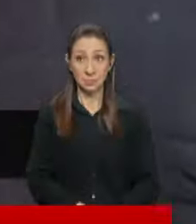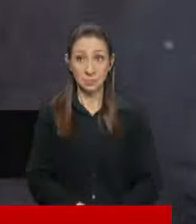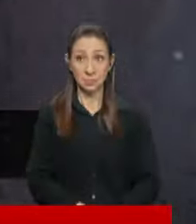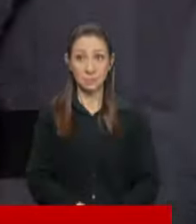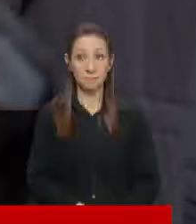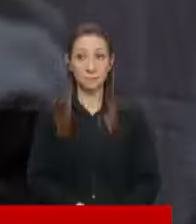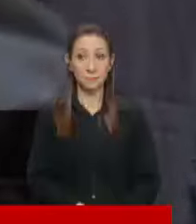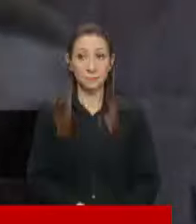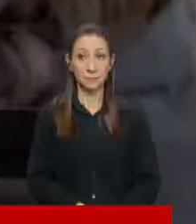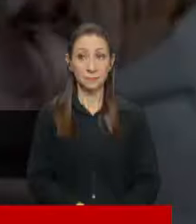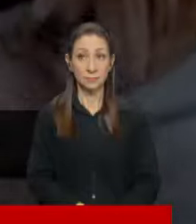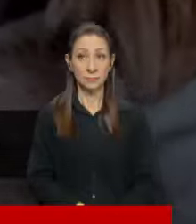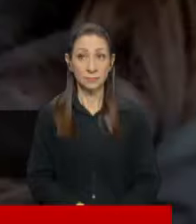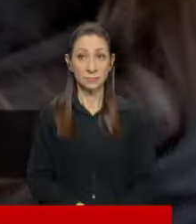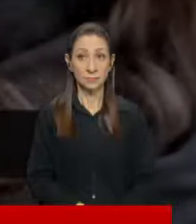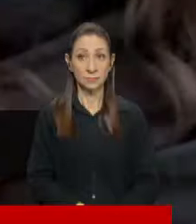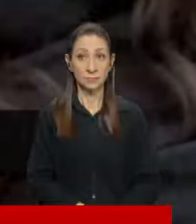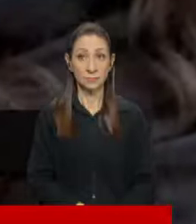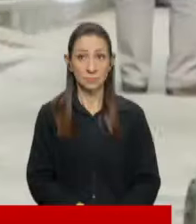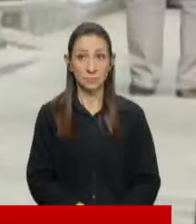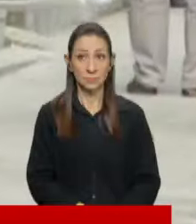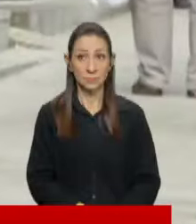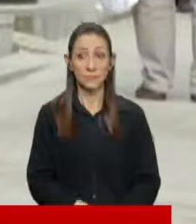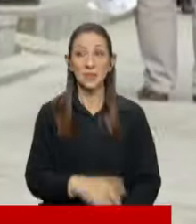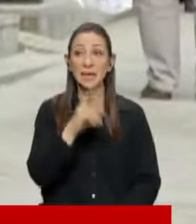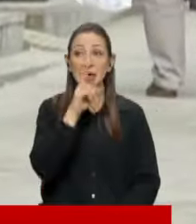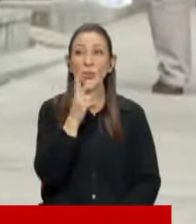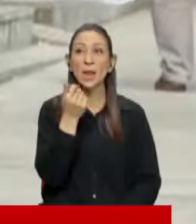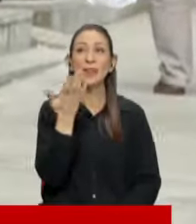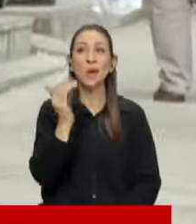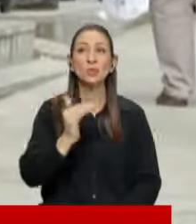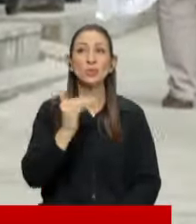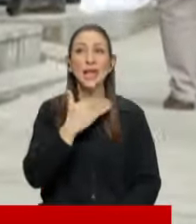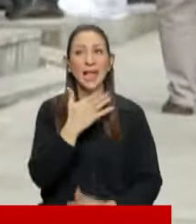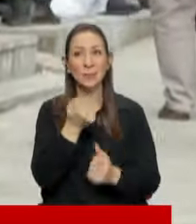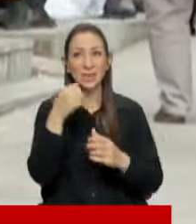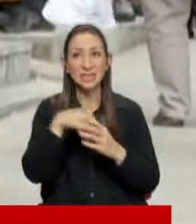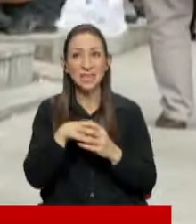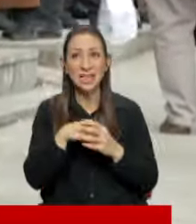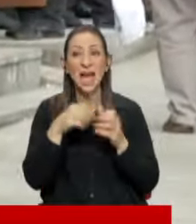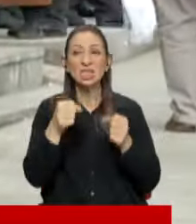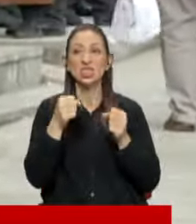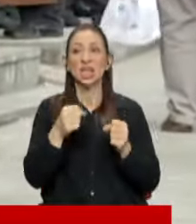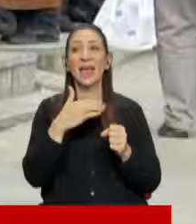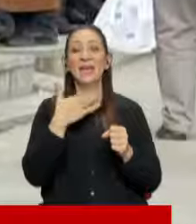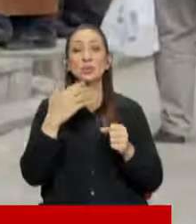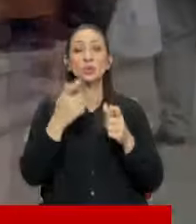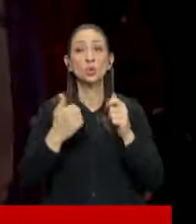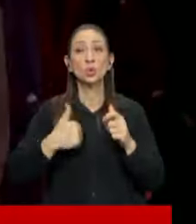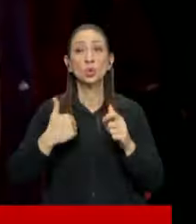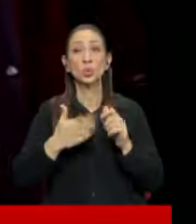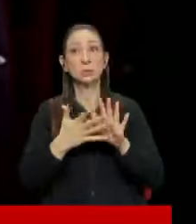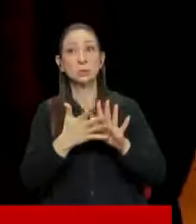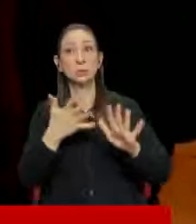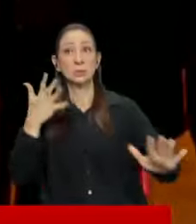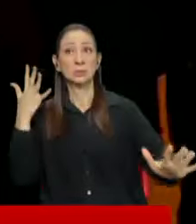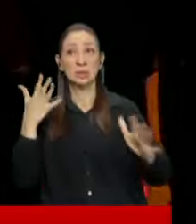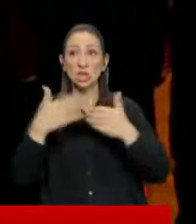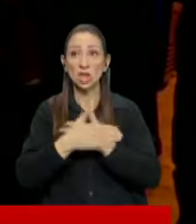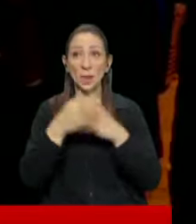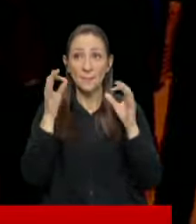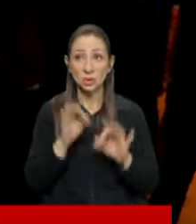kuyruğu. Hali vakti yerinde olmuş olsa bu adam gelir mi? 200 lira daha ucuza et alabilmek için Erzincan'daki et ve süt kurumu önünde de mücadele